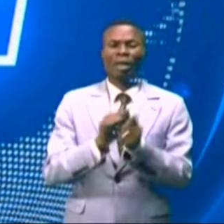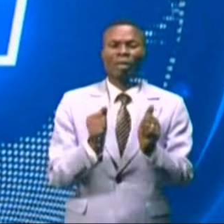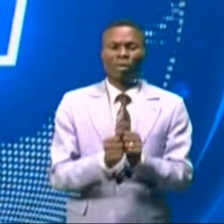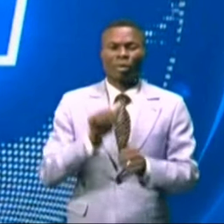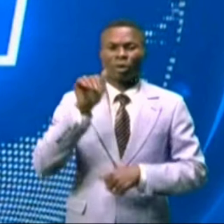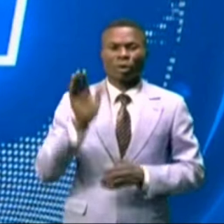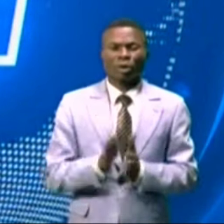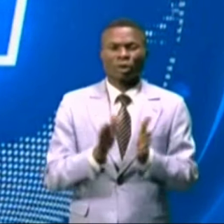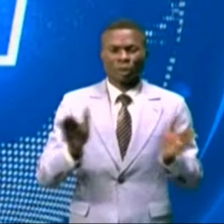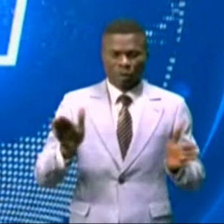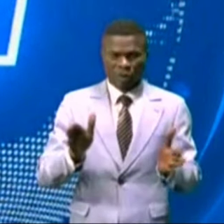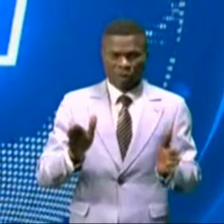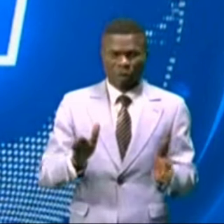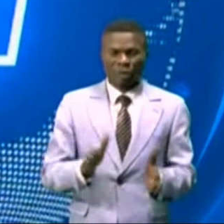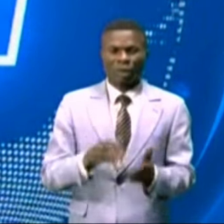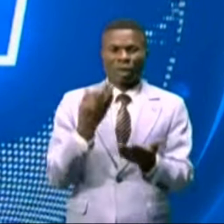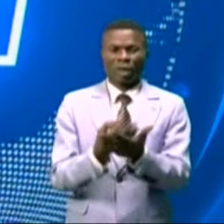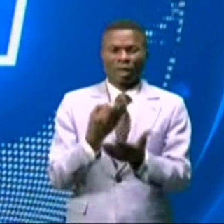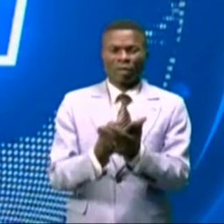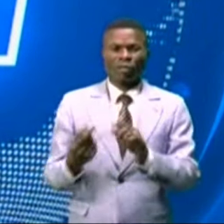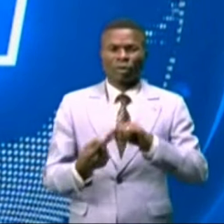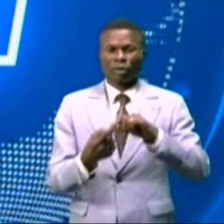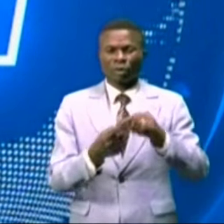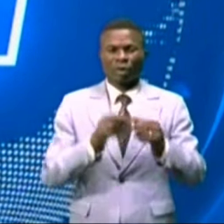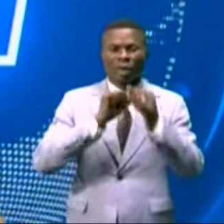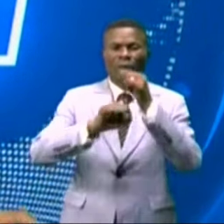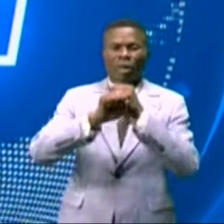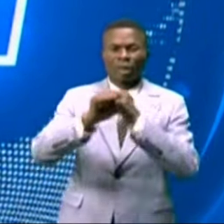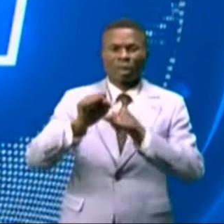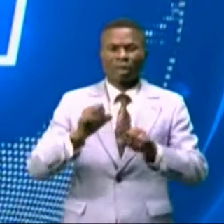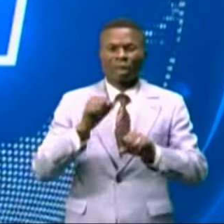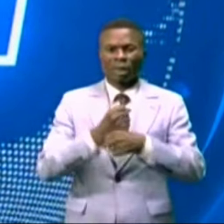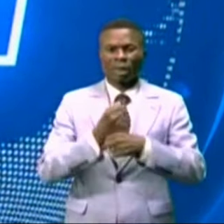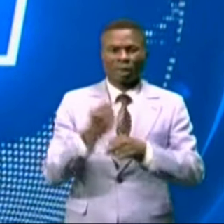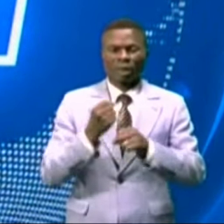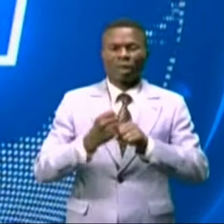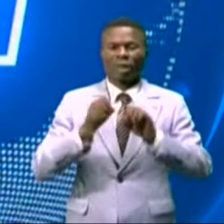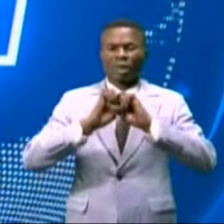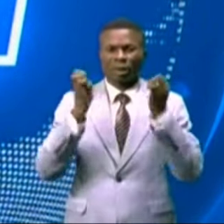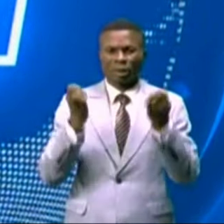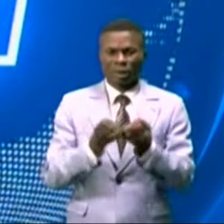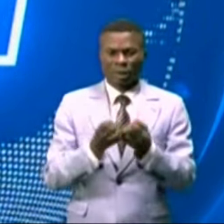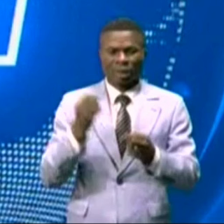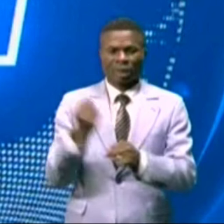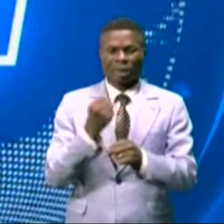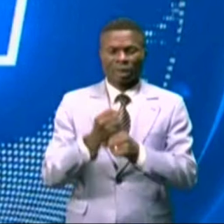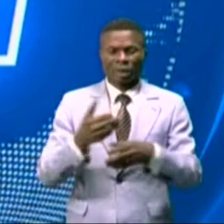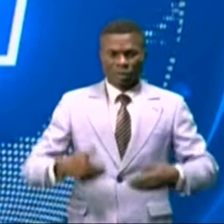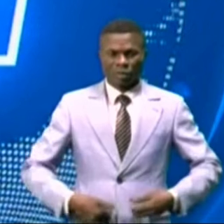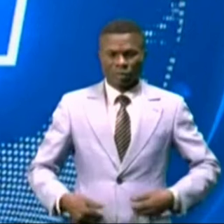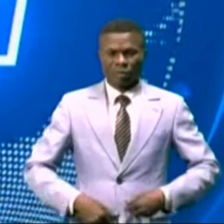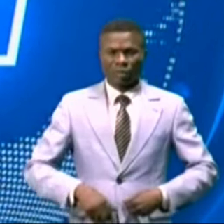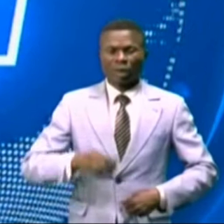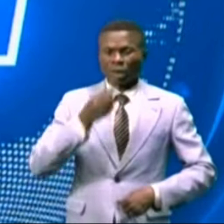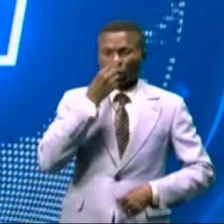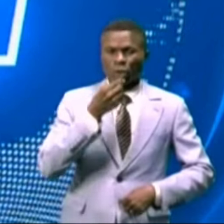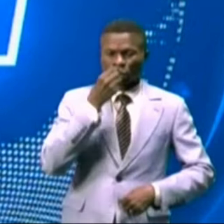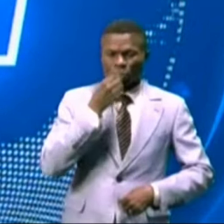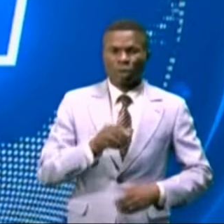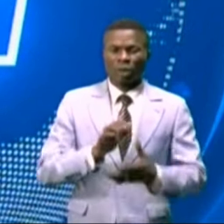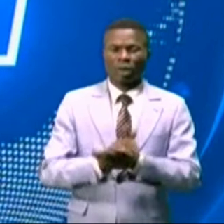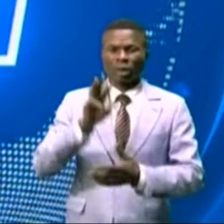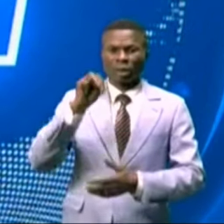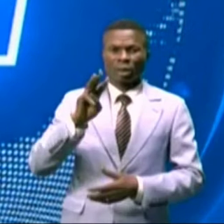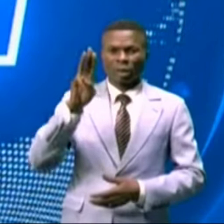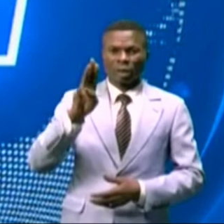le directeur général du Fonds spécial pour la promotion de l'entrepreneuriat et l'emploi des jeunes, Joseph